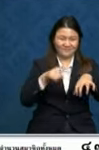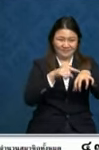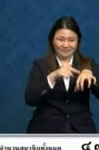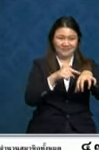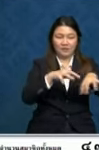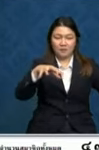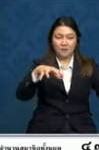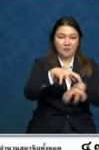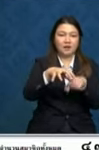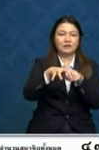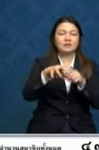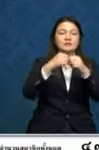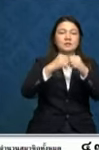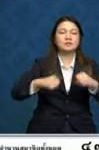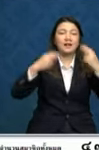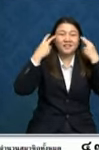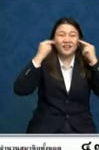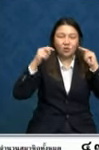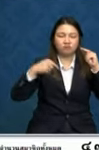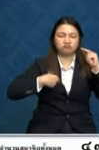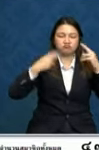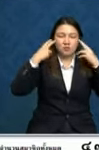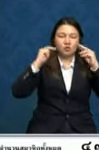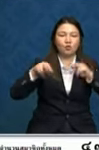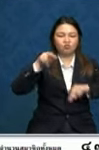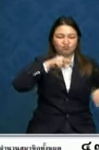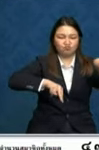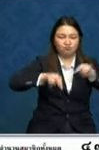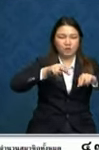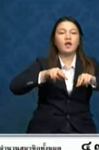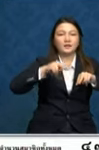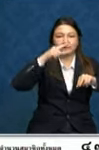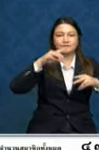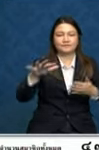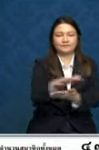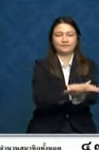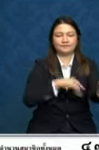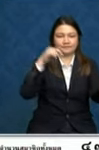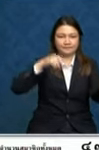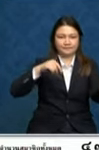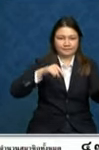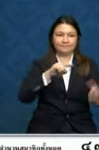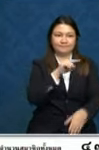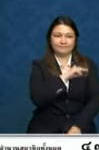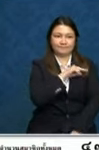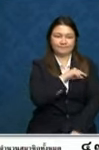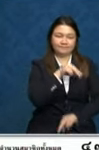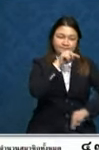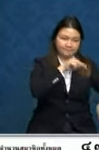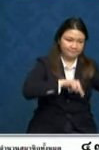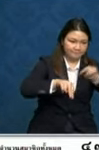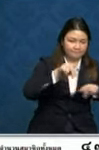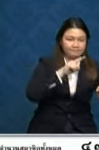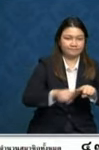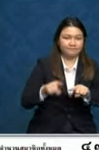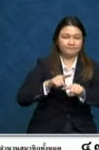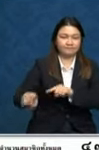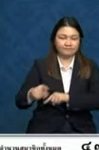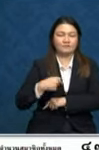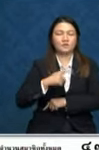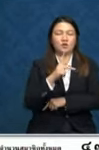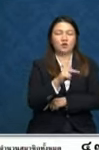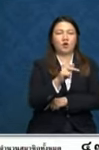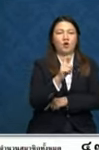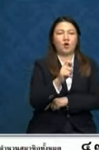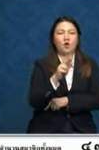ยนายกรัฐมนตรีทำหน้าที่เป็นผู้อำนวยการรักษาความมั่นคงในราชอาณาจักรมีหน้าที่รับผิดชอบอำนวยการและธุรการของกรมน.ดัง